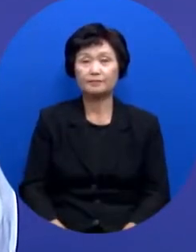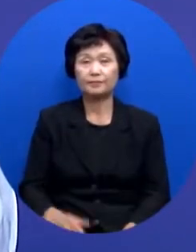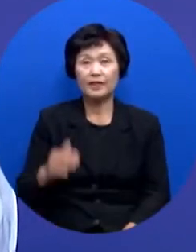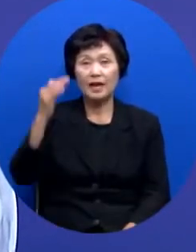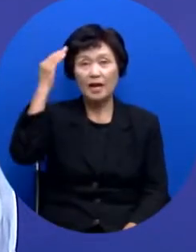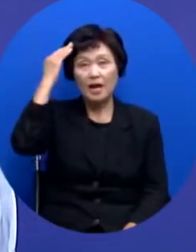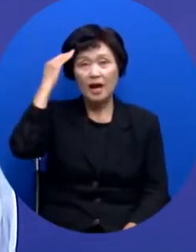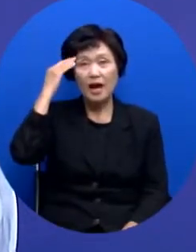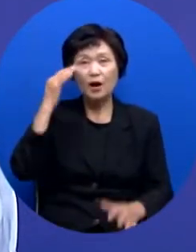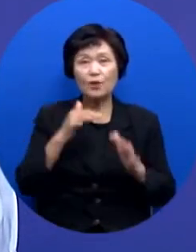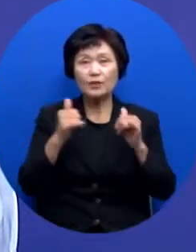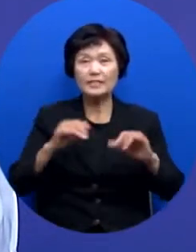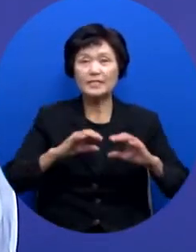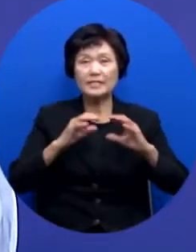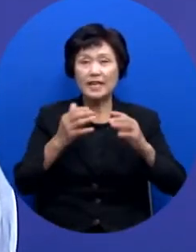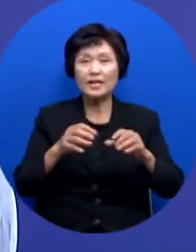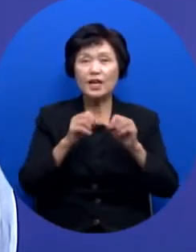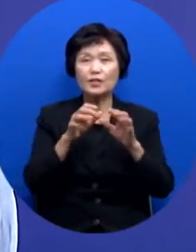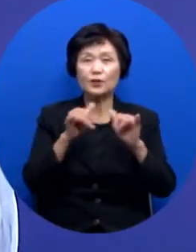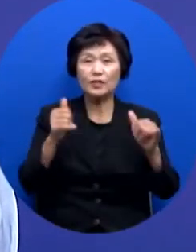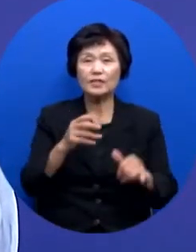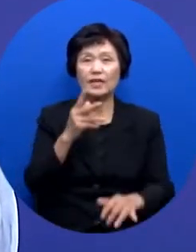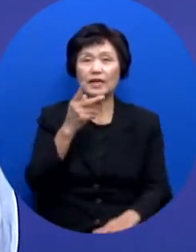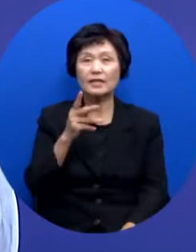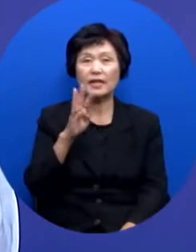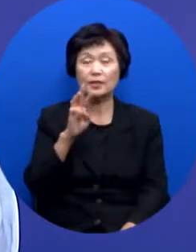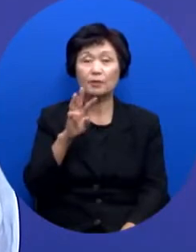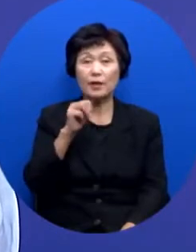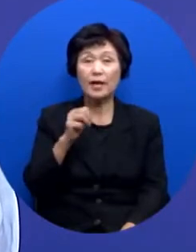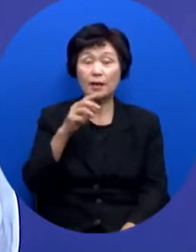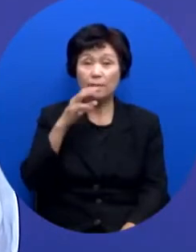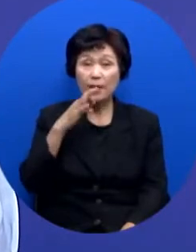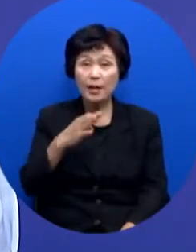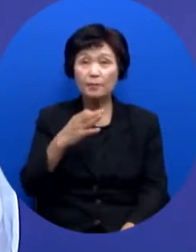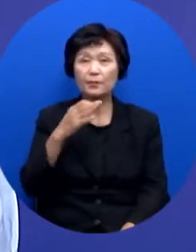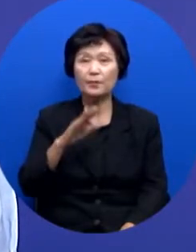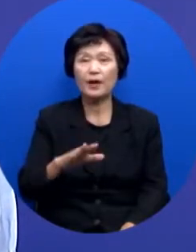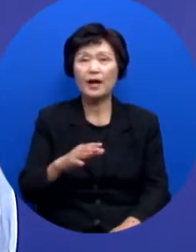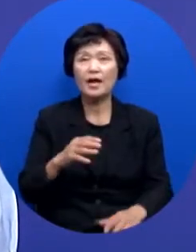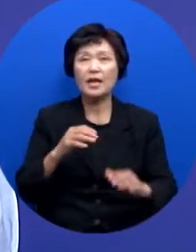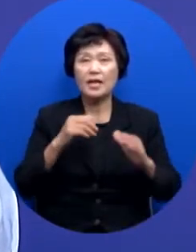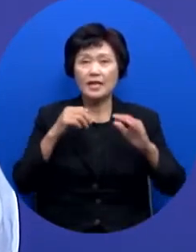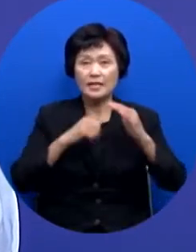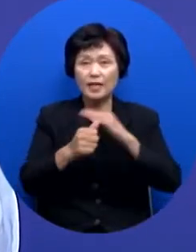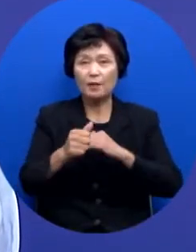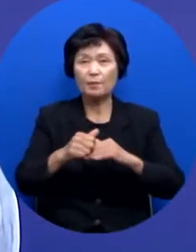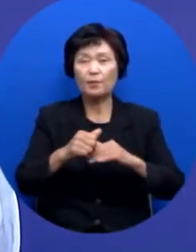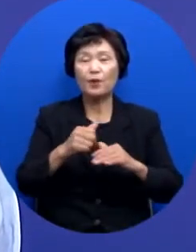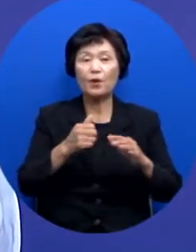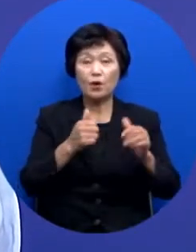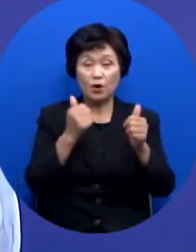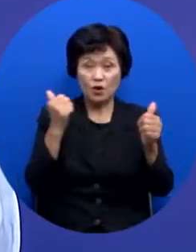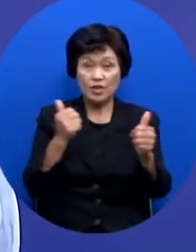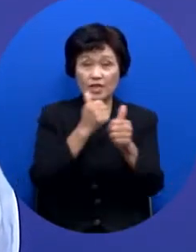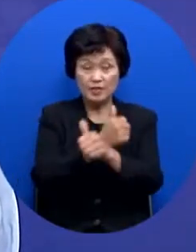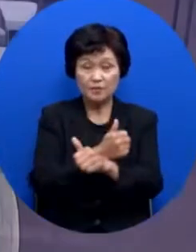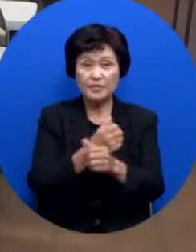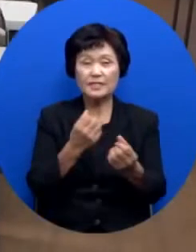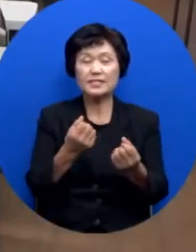한인세계선교사회 KWMF가 사무실 오픈 예배와 대표 회장 이취임식을 평촌 세중앙교회에서 열렸습니다.